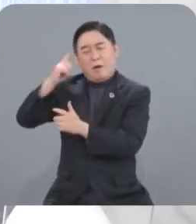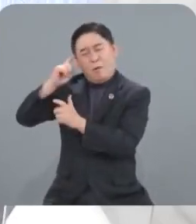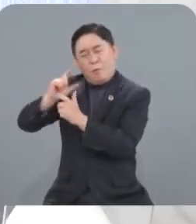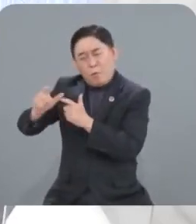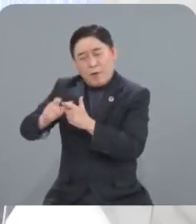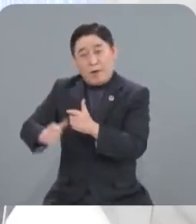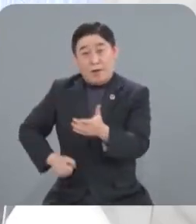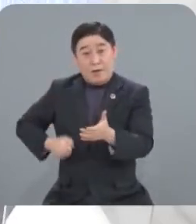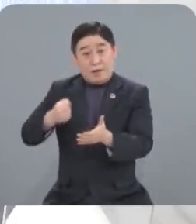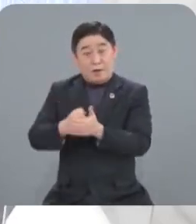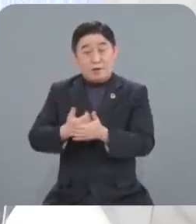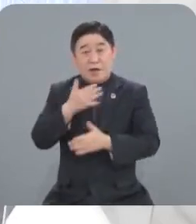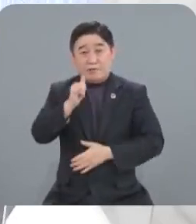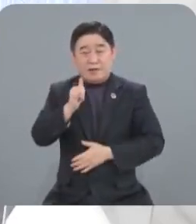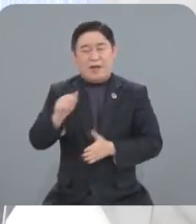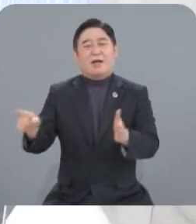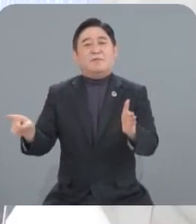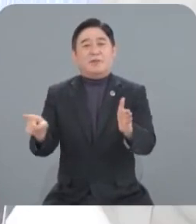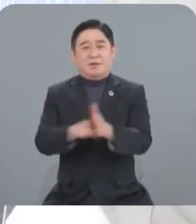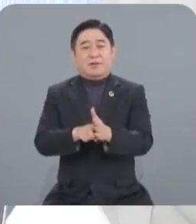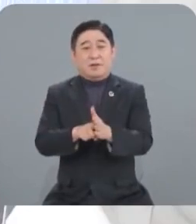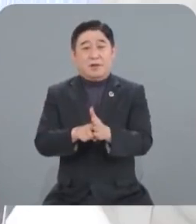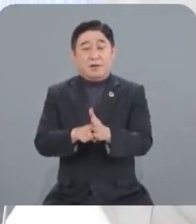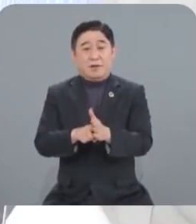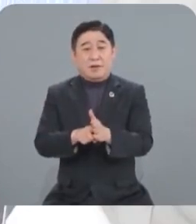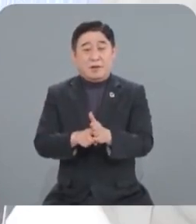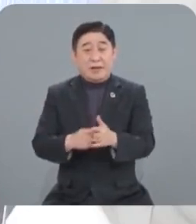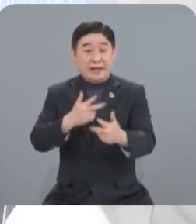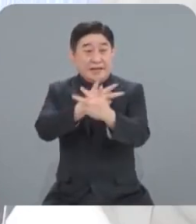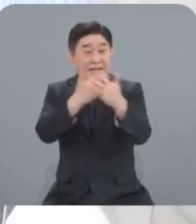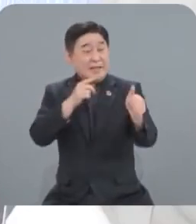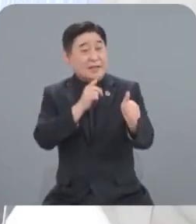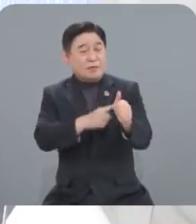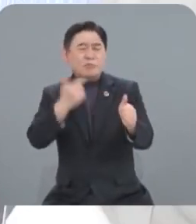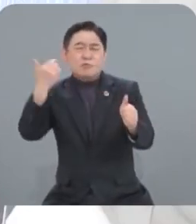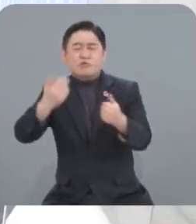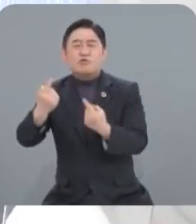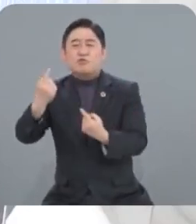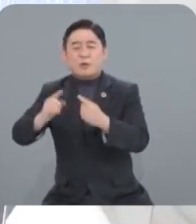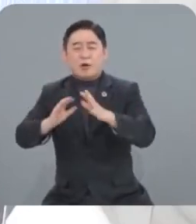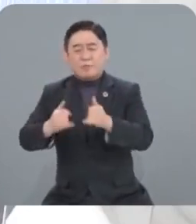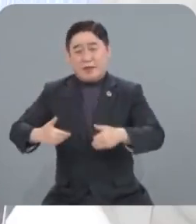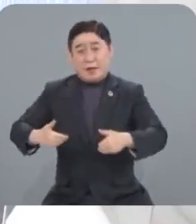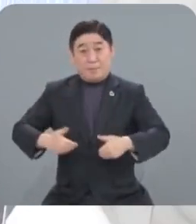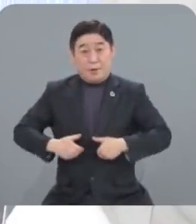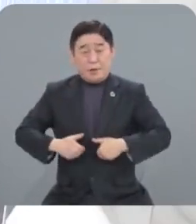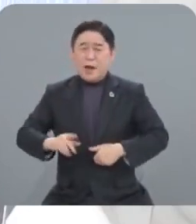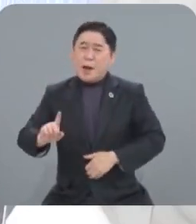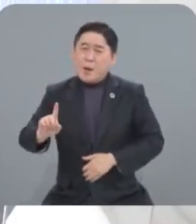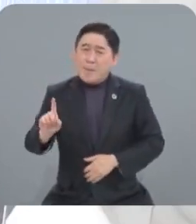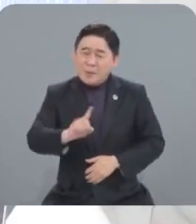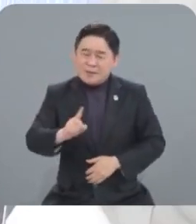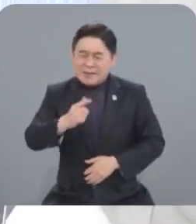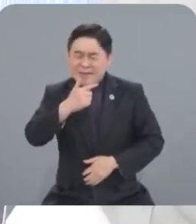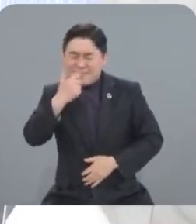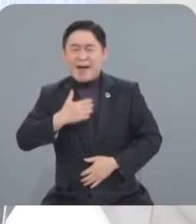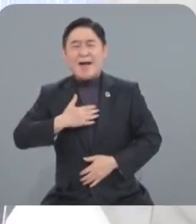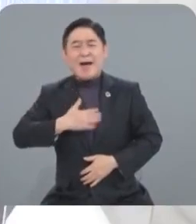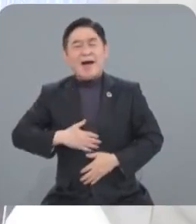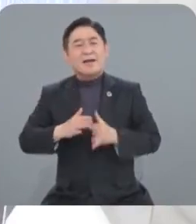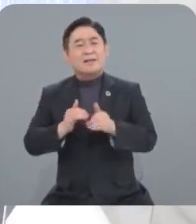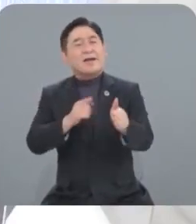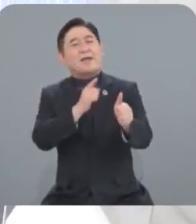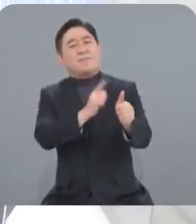결정할 것이라고 믿습니다 그는 누구보다 국민에게 필요한 것이 무엇인지 알고 있는